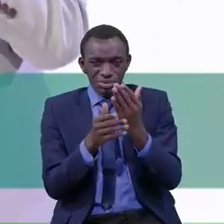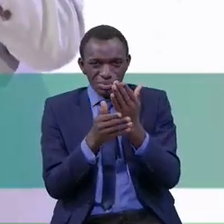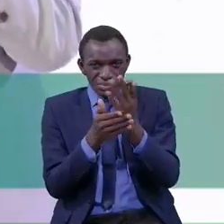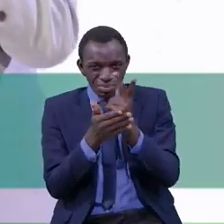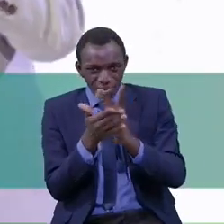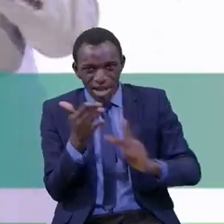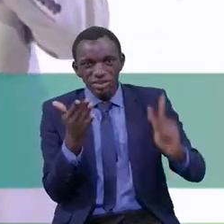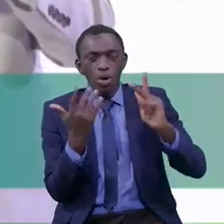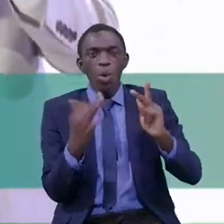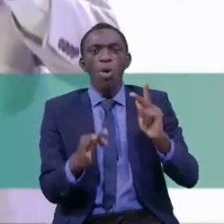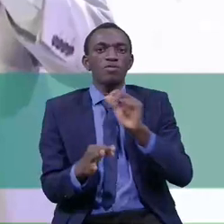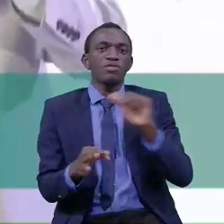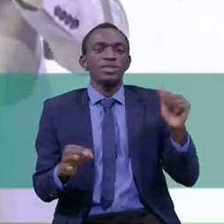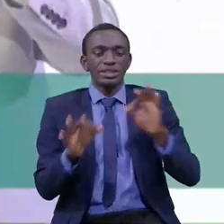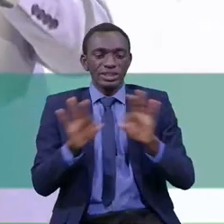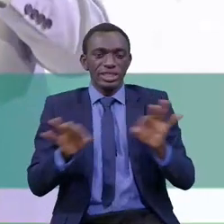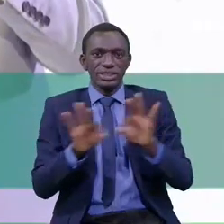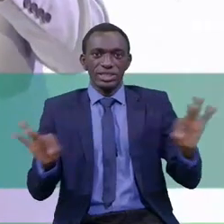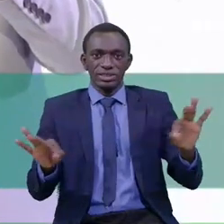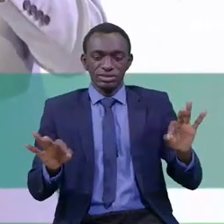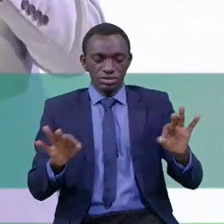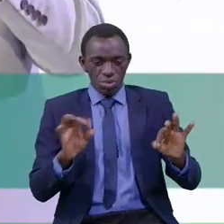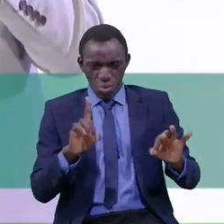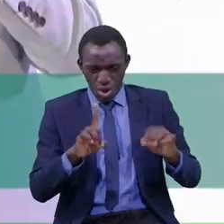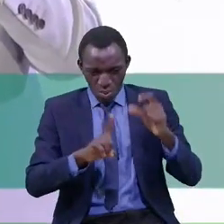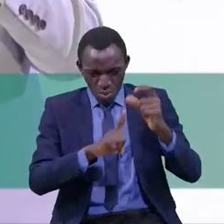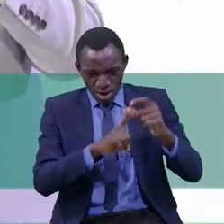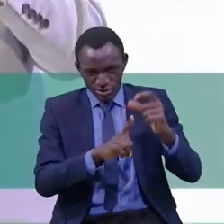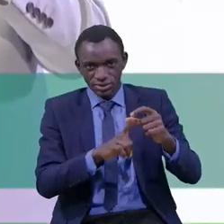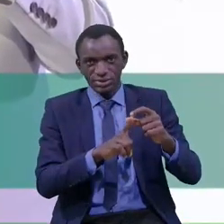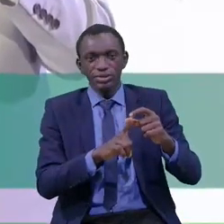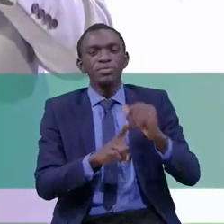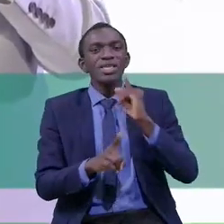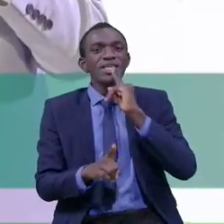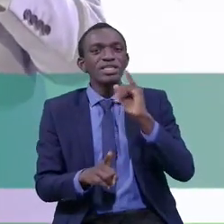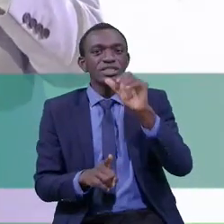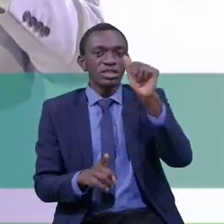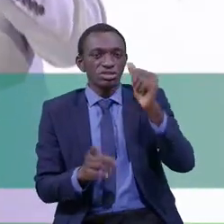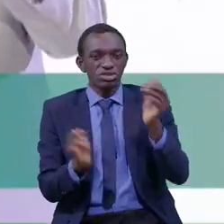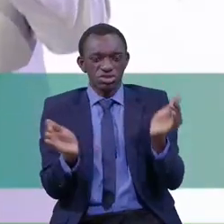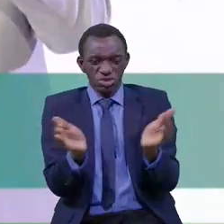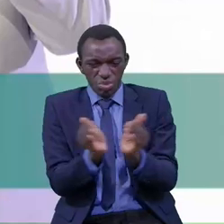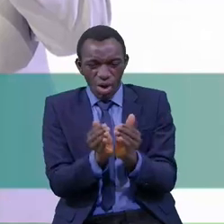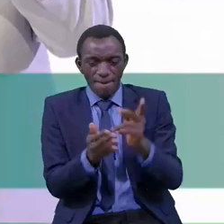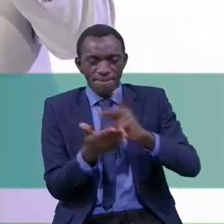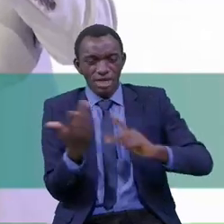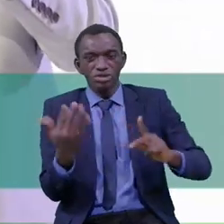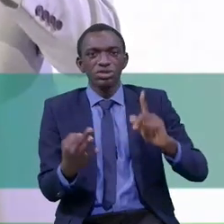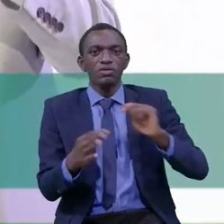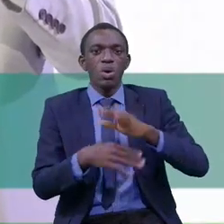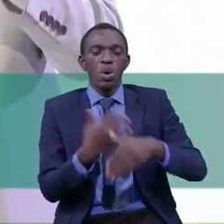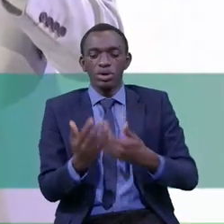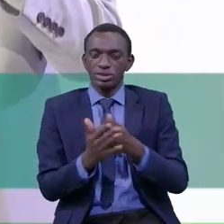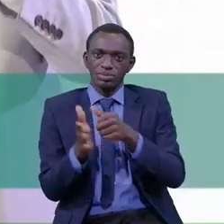La parole est une petite partie d'un paragraphe, une petite partie de toute une